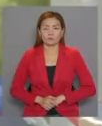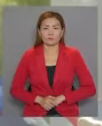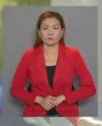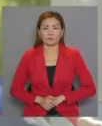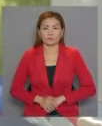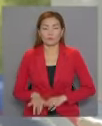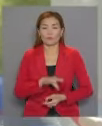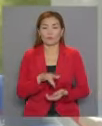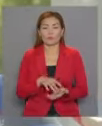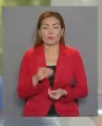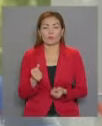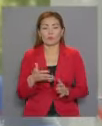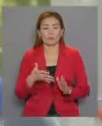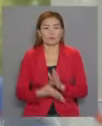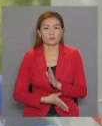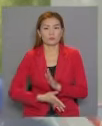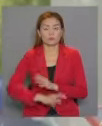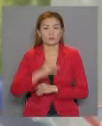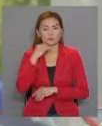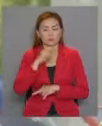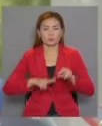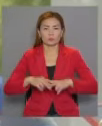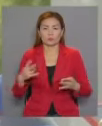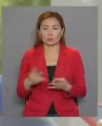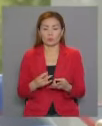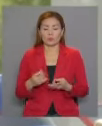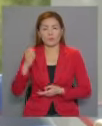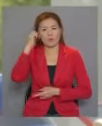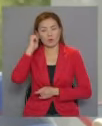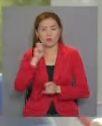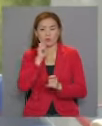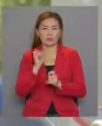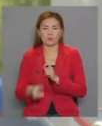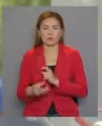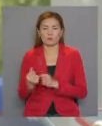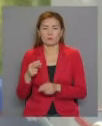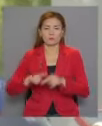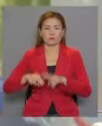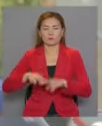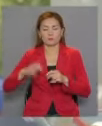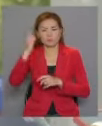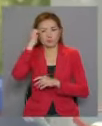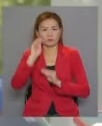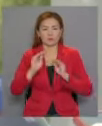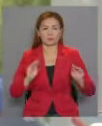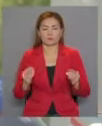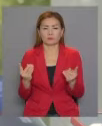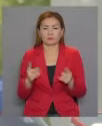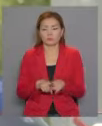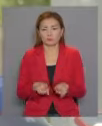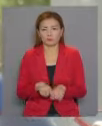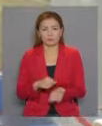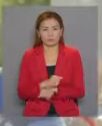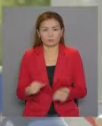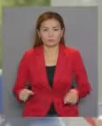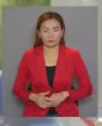біздің Атырау үшін ақша жоятын басқа нәрселер көп. Бірақ енді бұл ескерткіш керек емес деген сөзім өмірден өткен бұрынғы тұлғаларды,